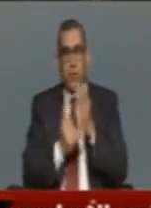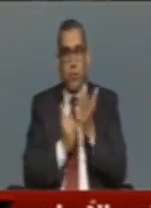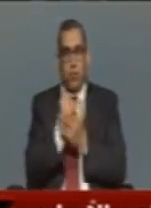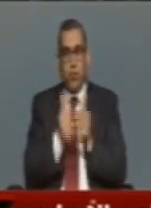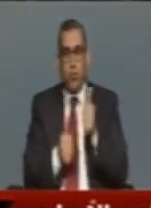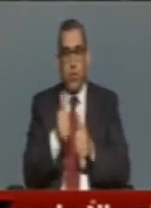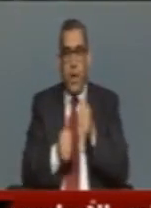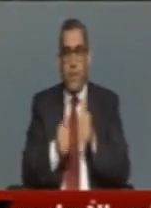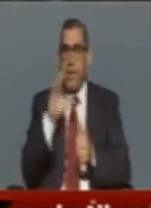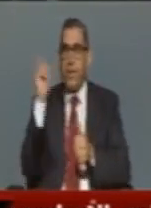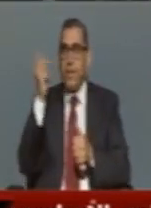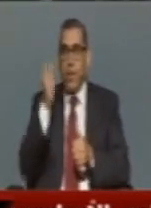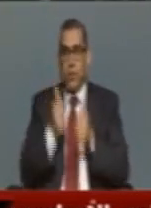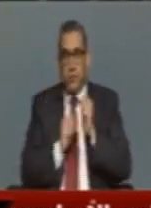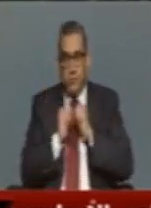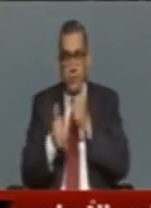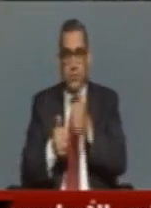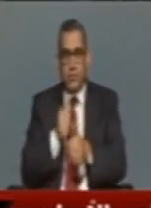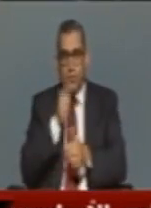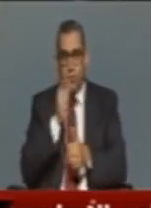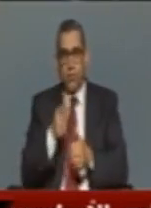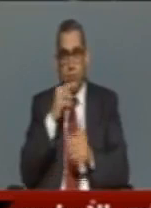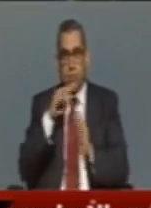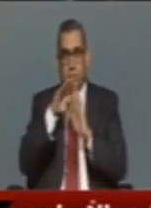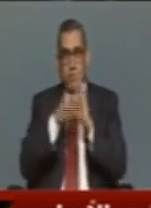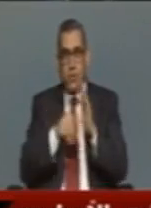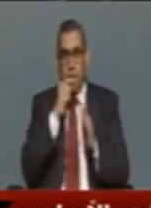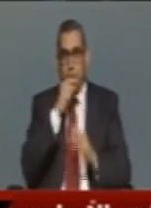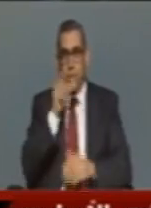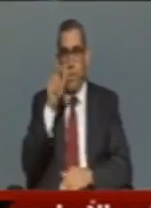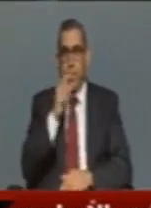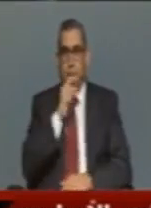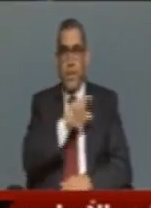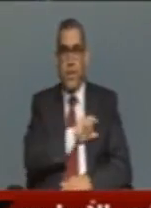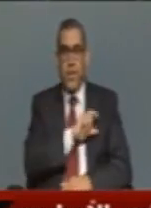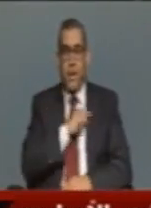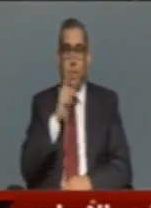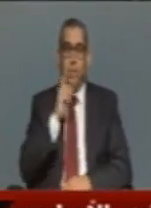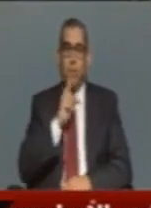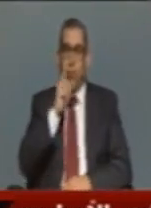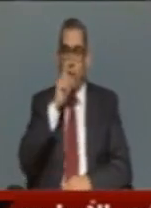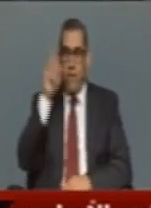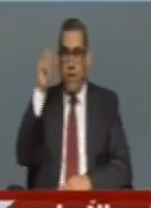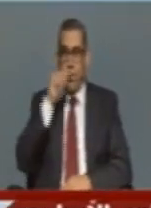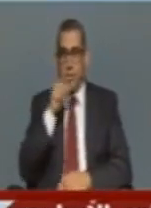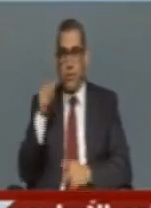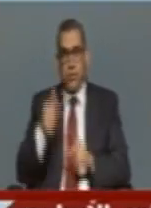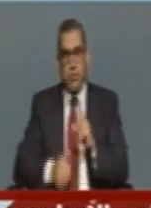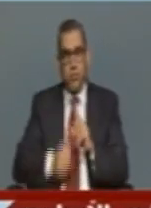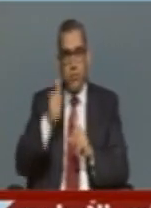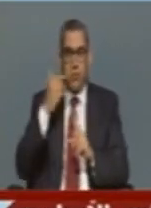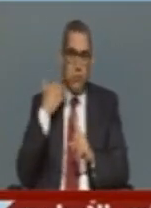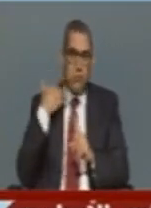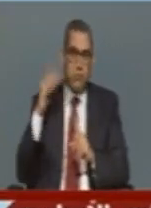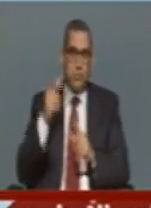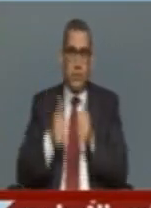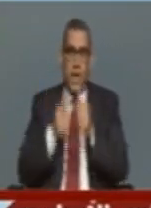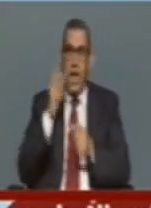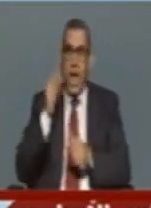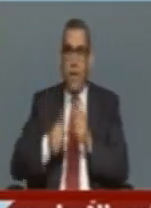ده لدرجة ان في كويكب السماء باسم بنت طالبة عندنا في المنوفية اسمها ياسمين. فالحقيقة مشرفيننا في الاحتفالات